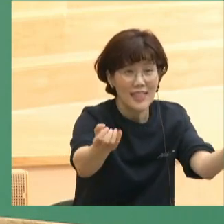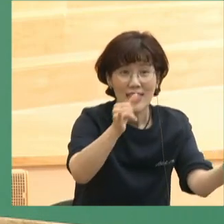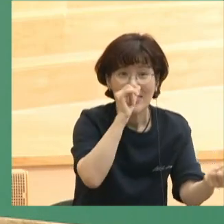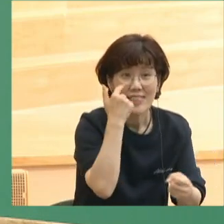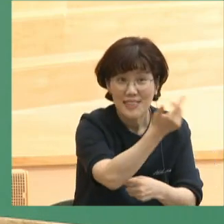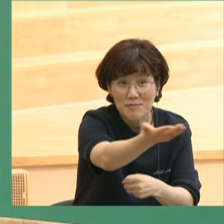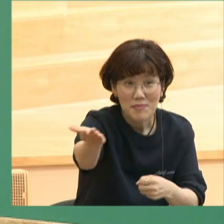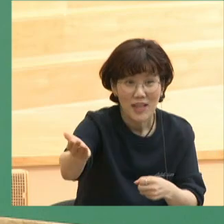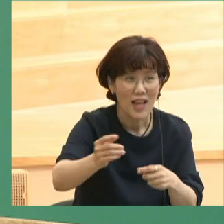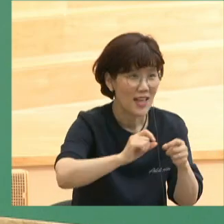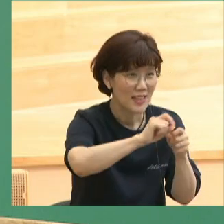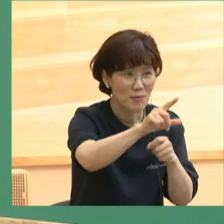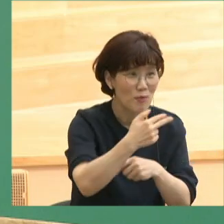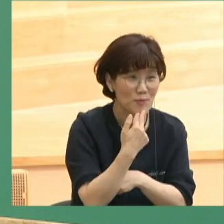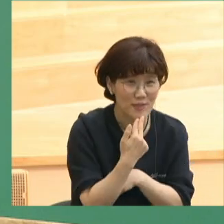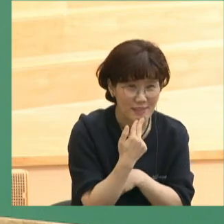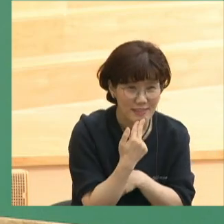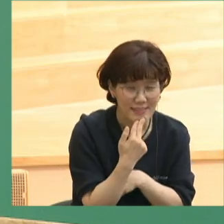대부분 없죠.